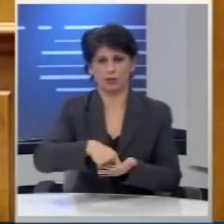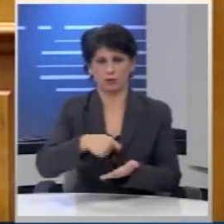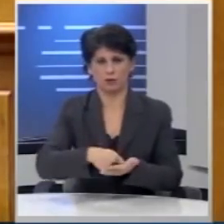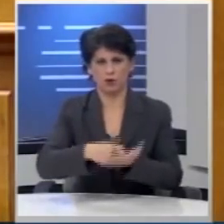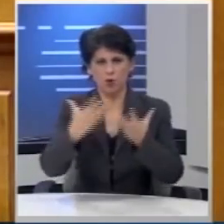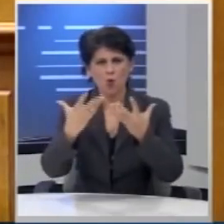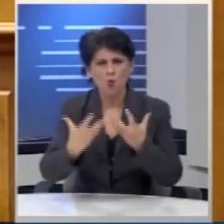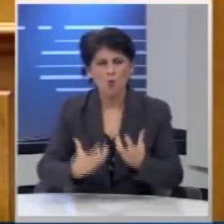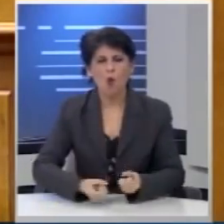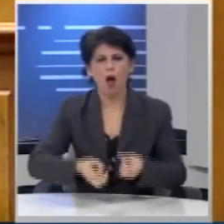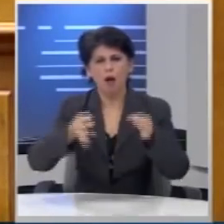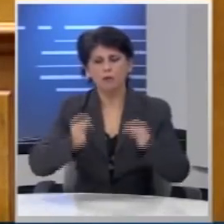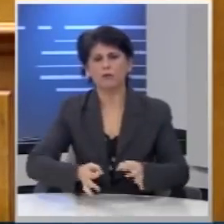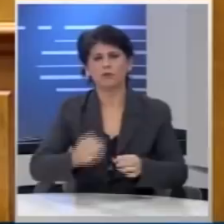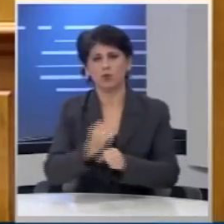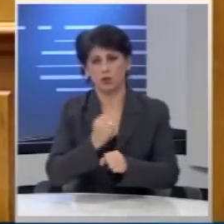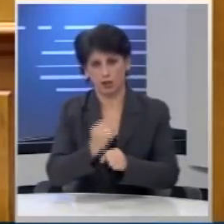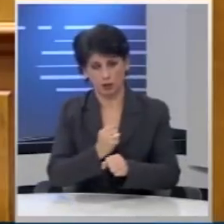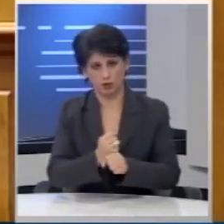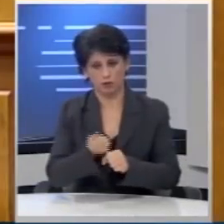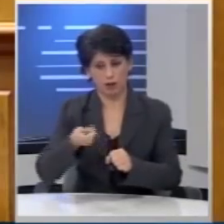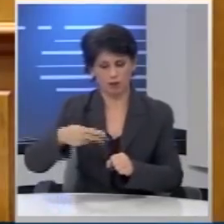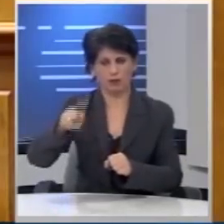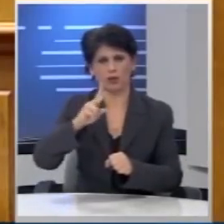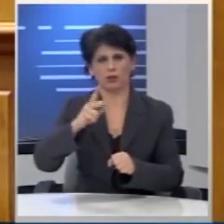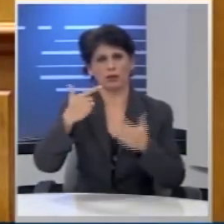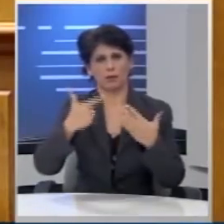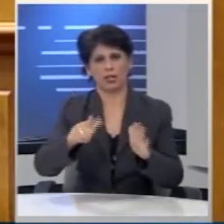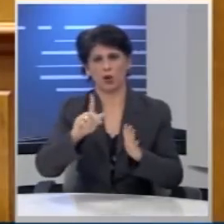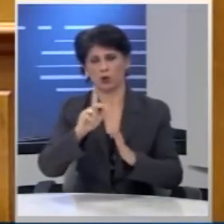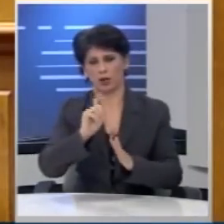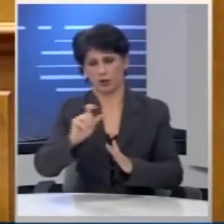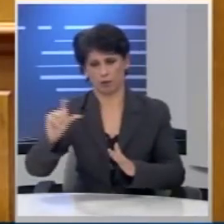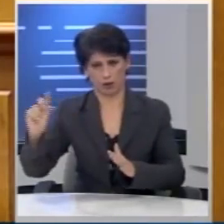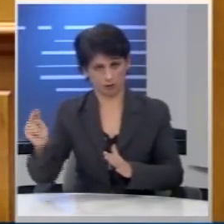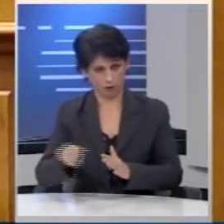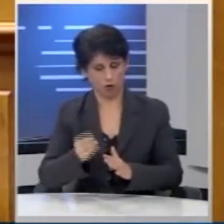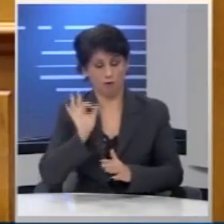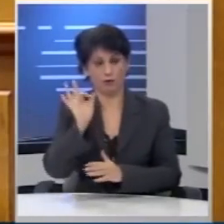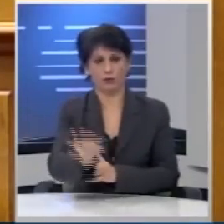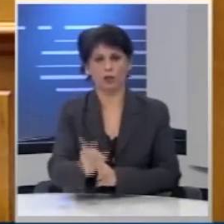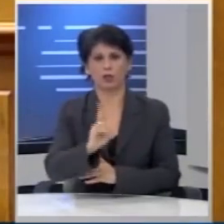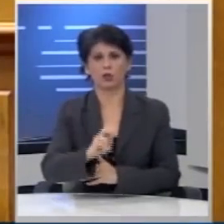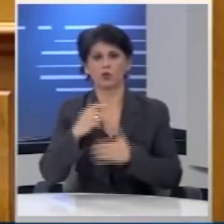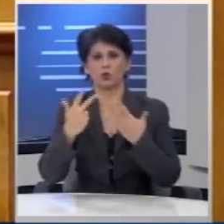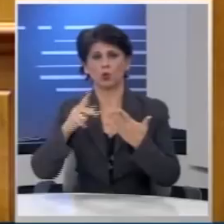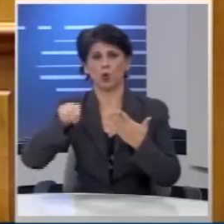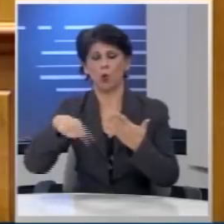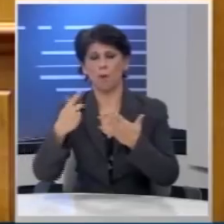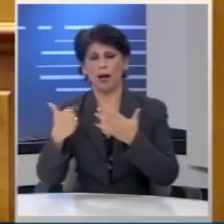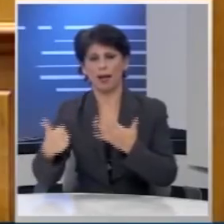που ξεζουμίζουν κυριολεκτικά τους εργαζόμενους αυξάνονται κατά 700 εκατομμύρια ευρώ, φτάνουν τα